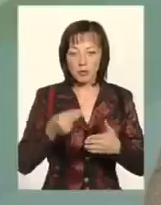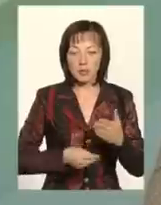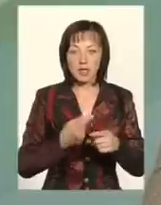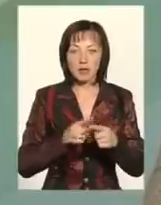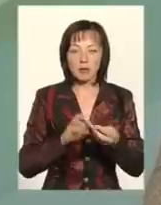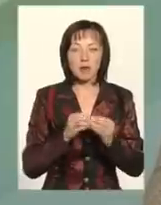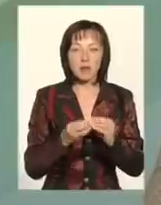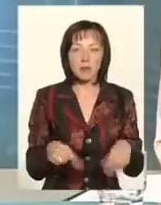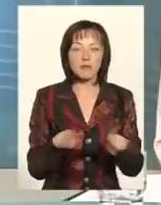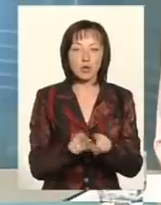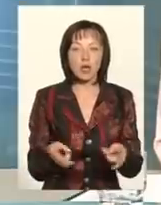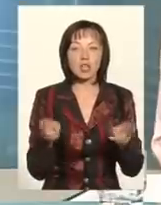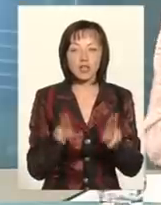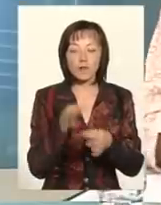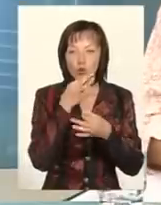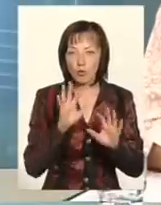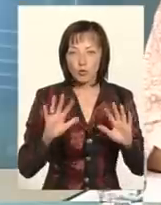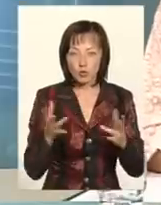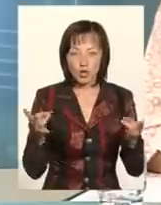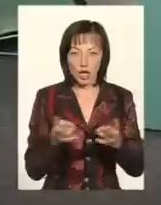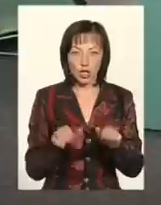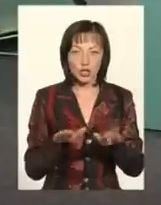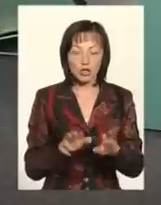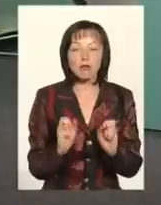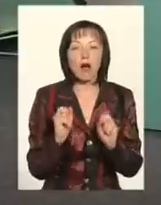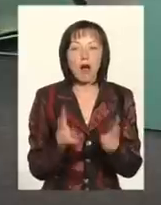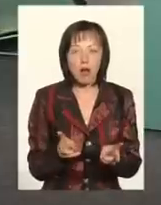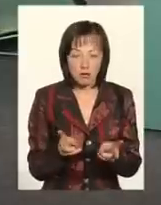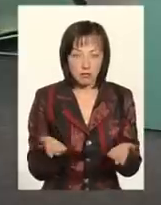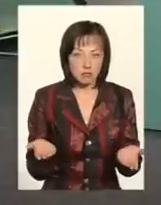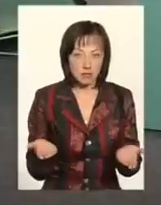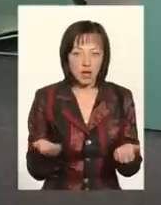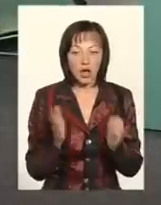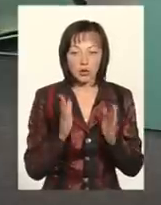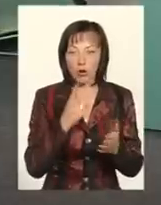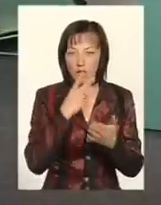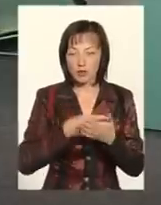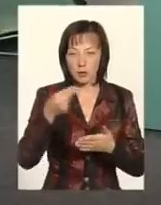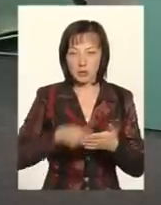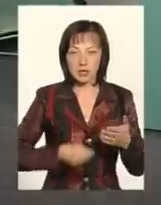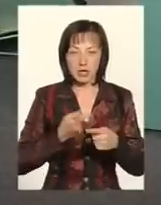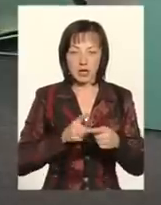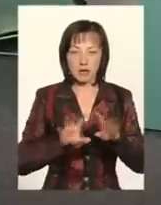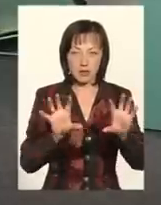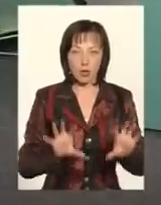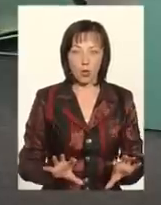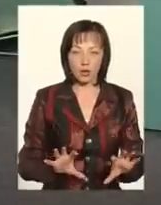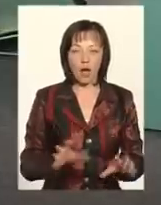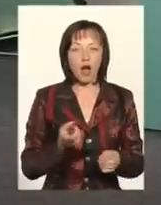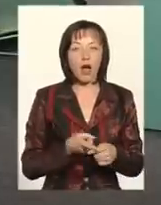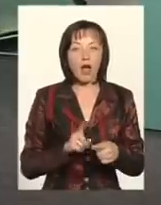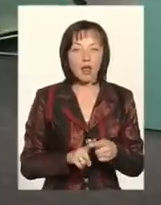она всё-таки останется и В любом случае её надо будет решать каким образом Ну я только вижу подписание этого закона то есть